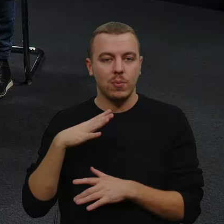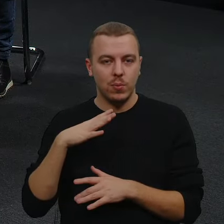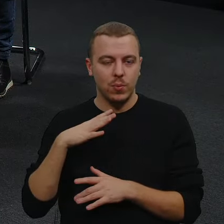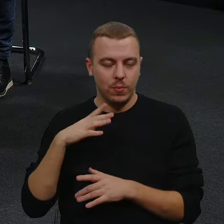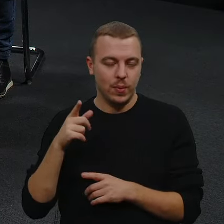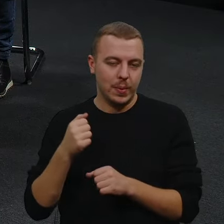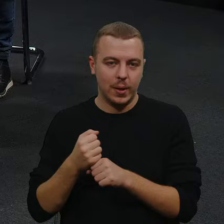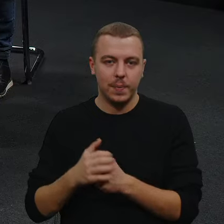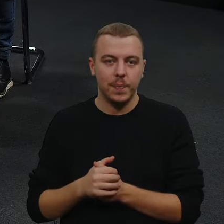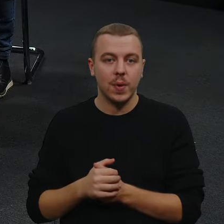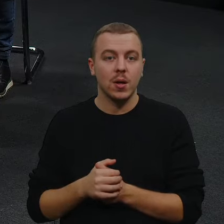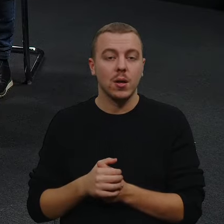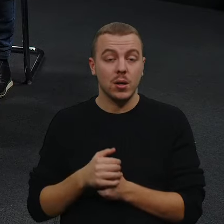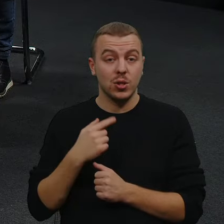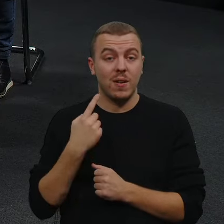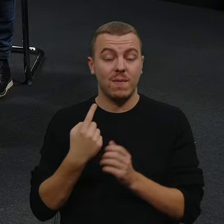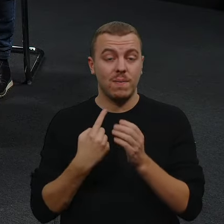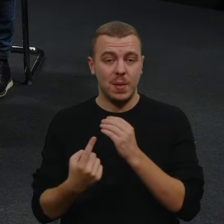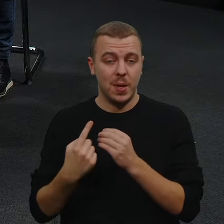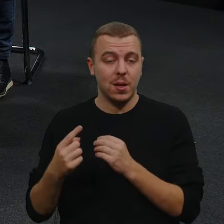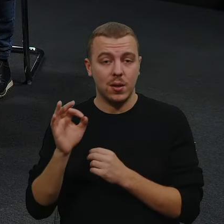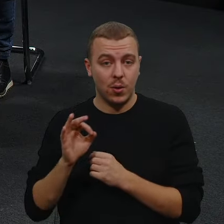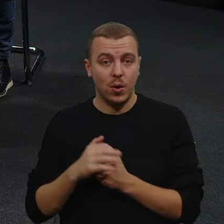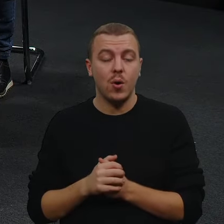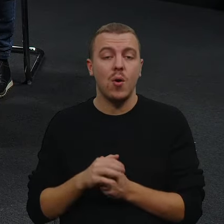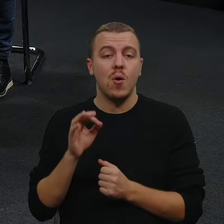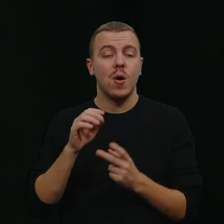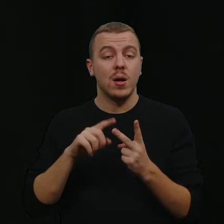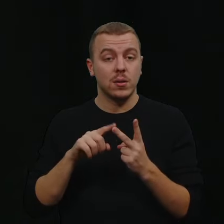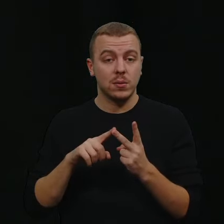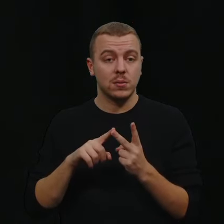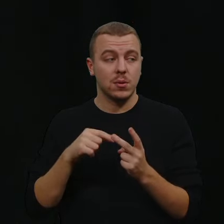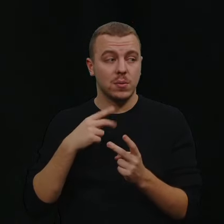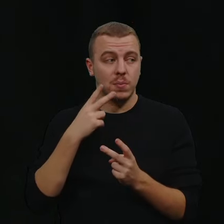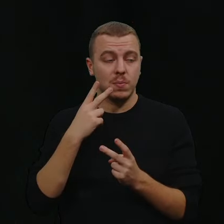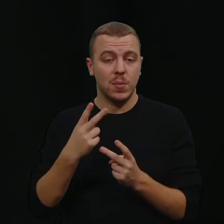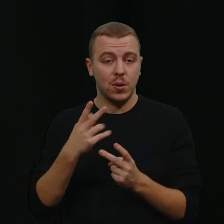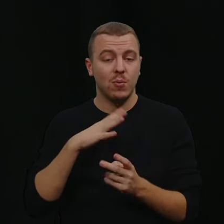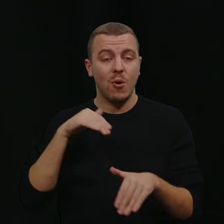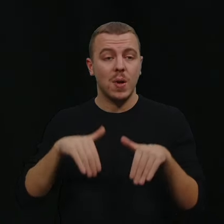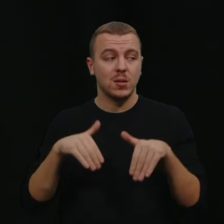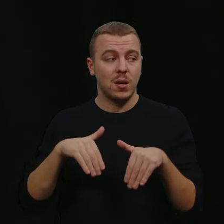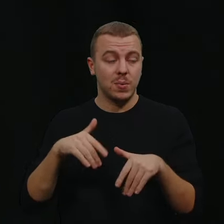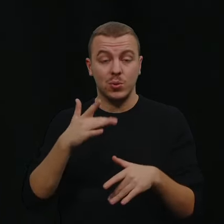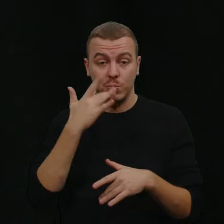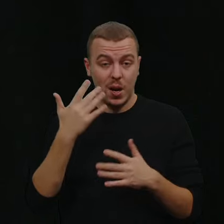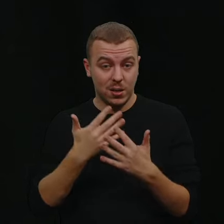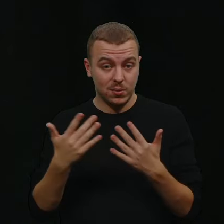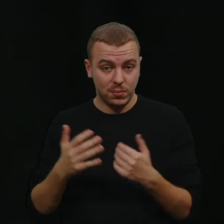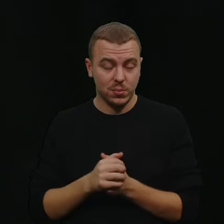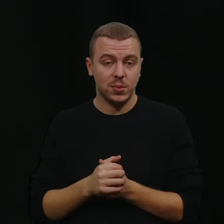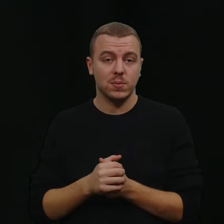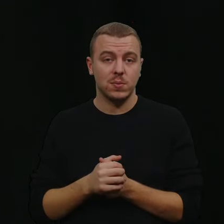yra vienas dalykas, jeigu kalbam apie vienmandatės apygardų sąrašą. Antras dalykas, tai matau, kada buvo balsavimas už partijas.